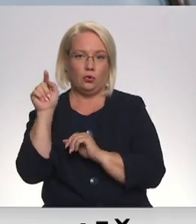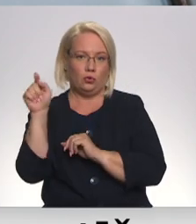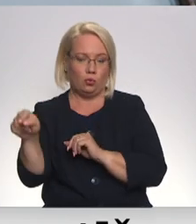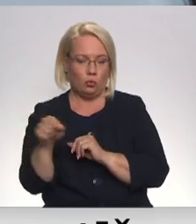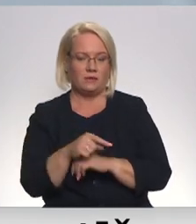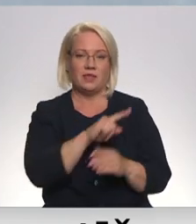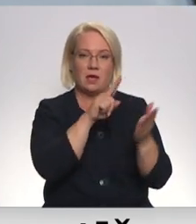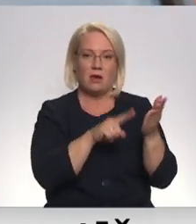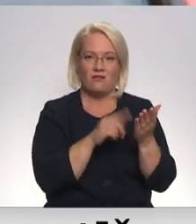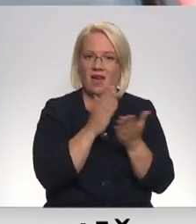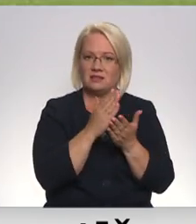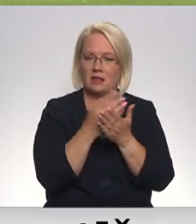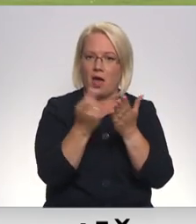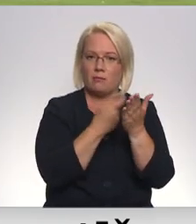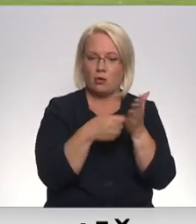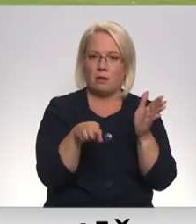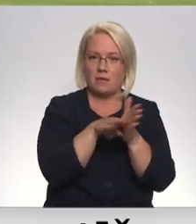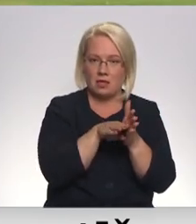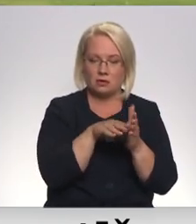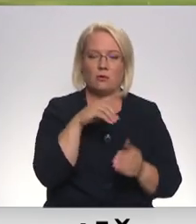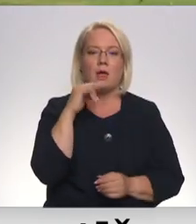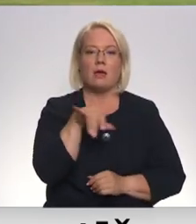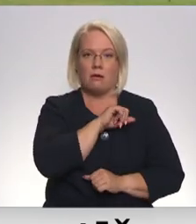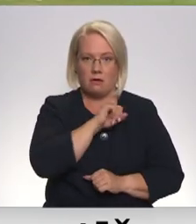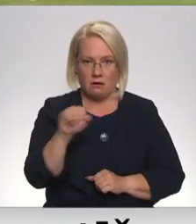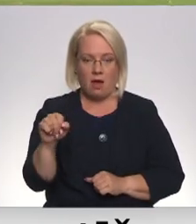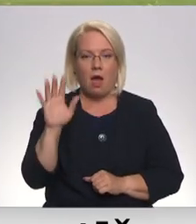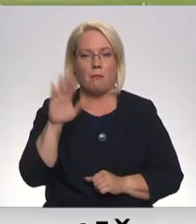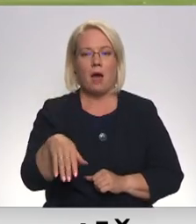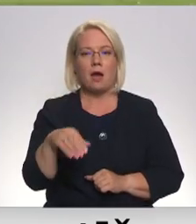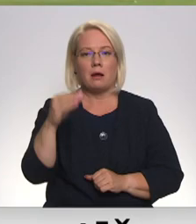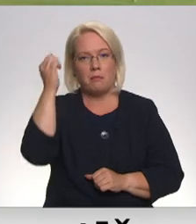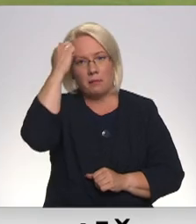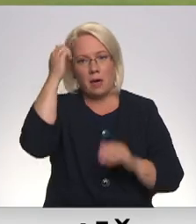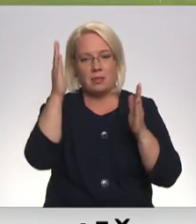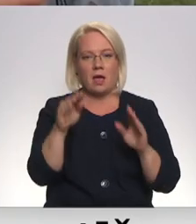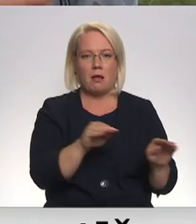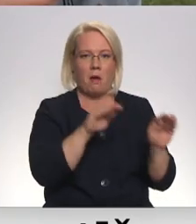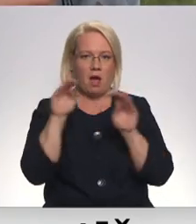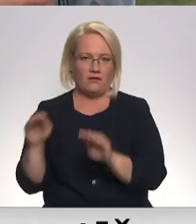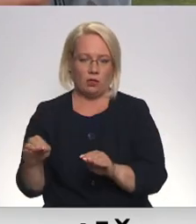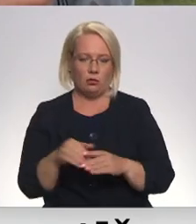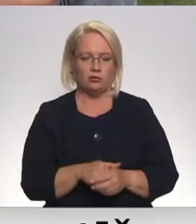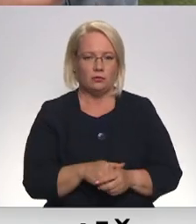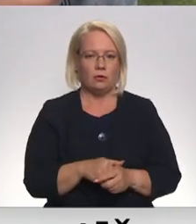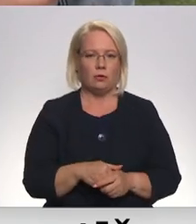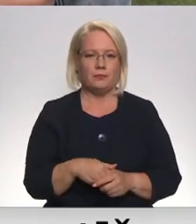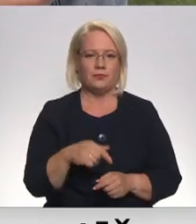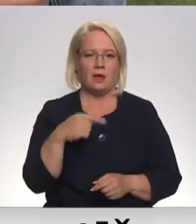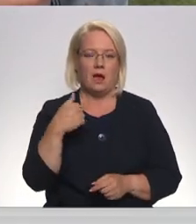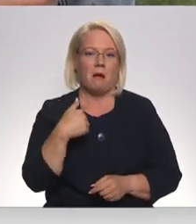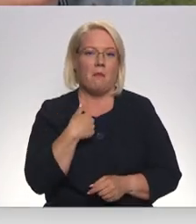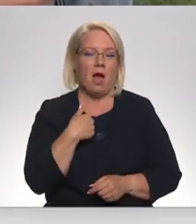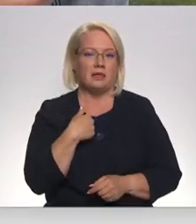esat piedalījusies arī aptaujā? Jā, balsoju par pieminekļa pārvietošanu. Man spēc viņi var visi